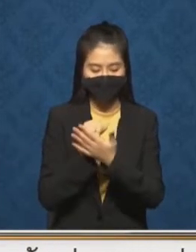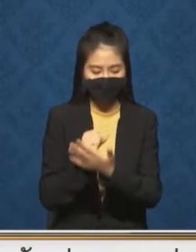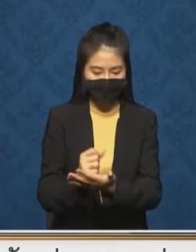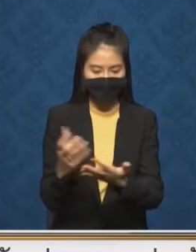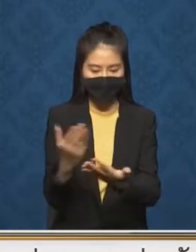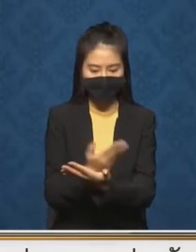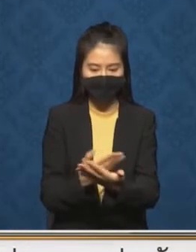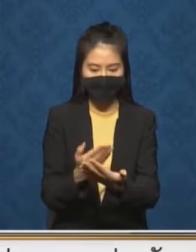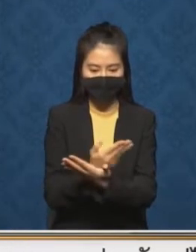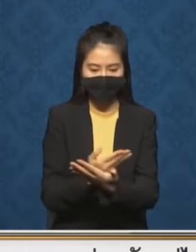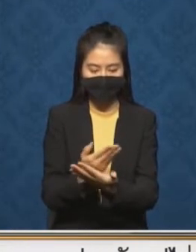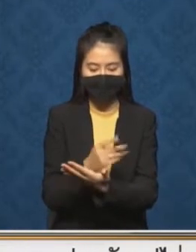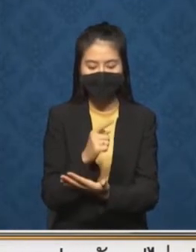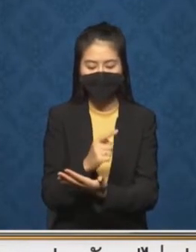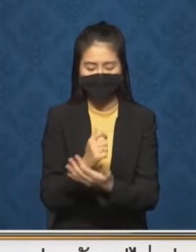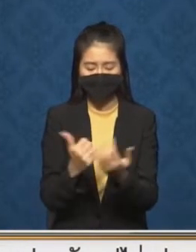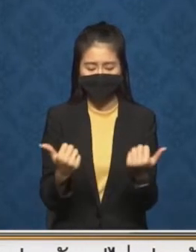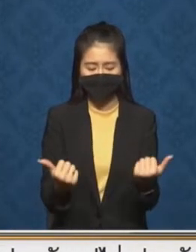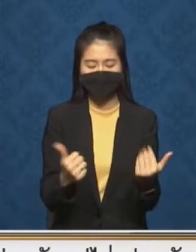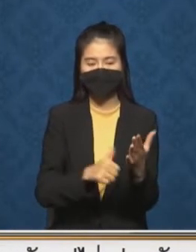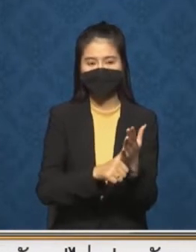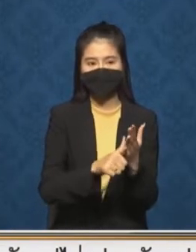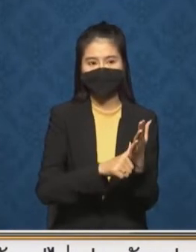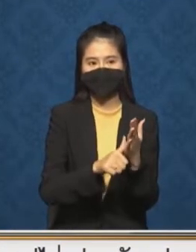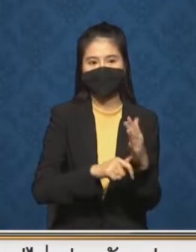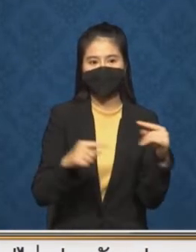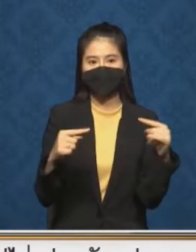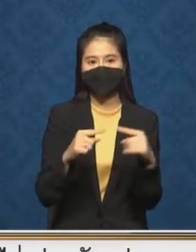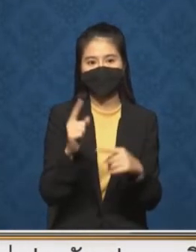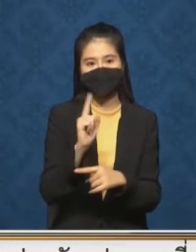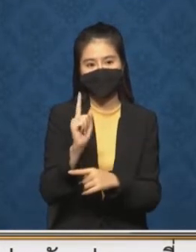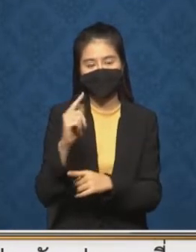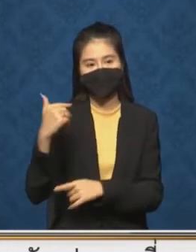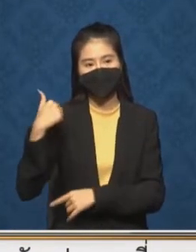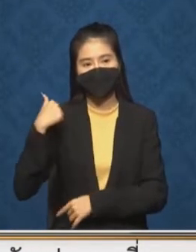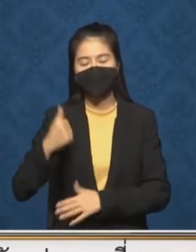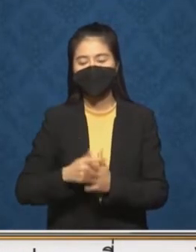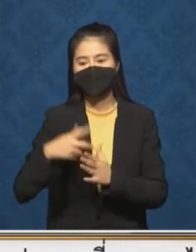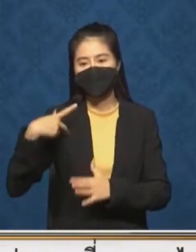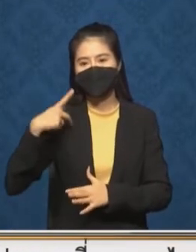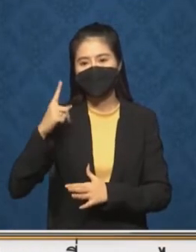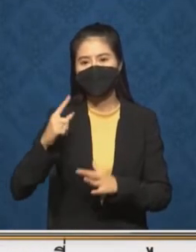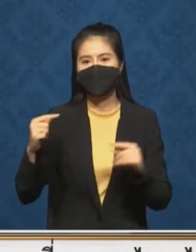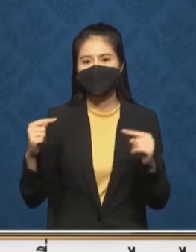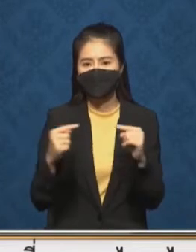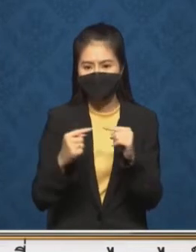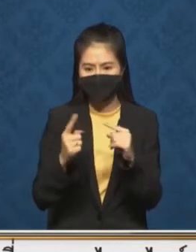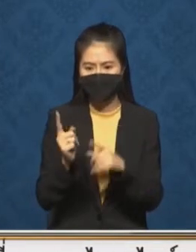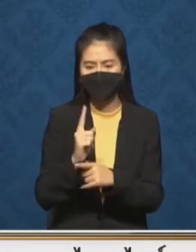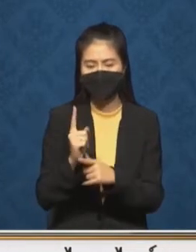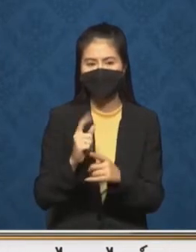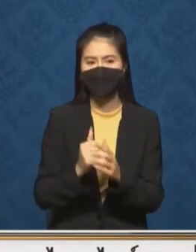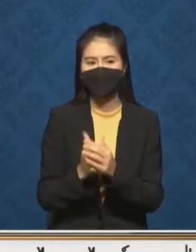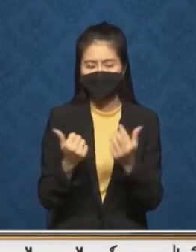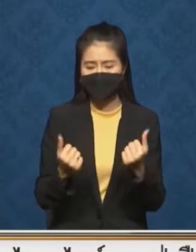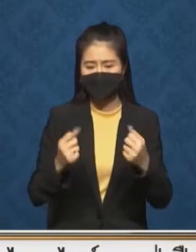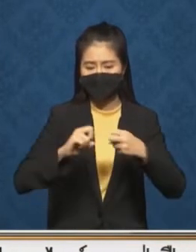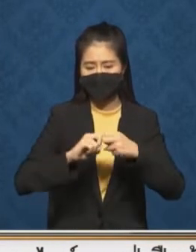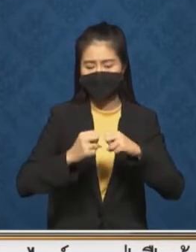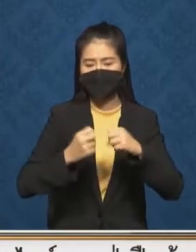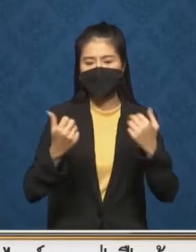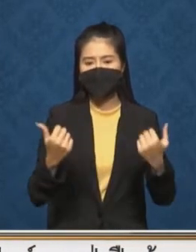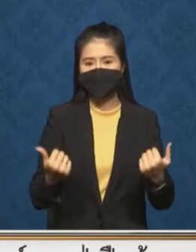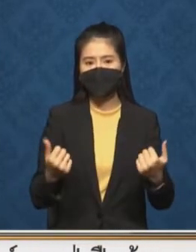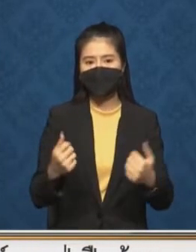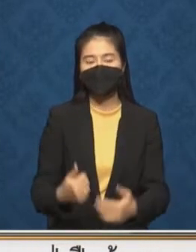ในสงทกำลปัปงกัตรนี้มีส่นไหน ที่จะเป็นประโชนกับก vino Ze ที่กำลงเกิดขึ้นในประเทศไทยวันนี้